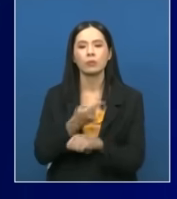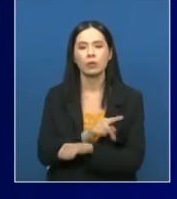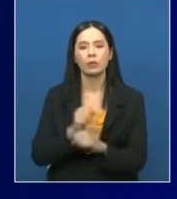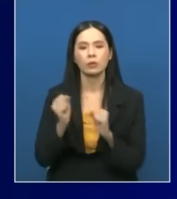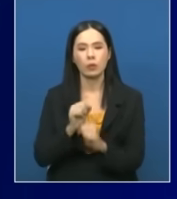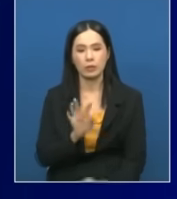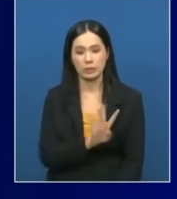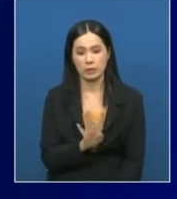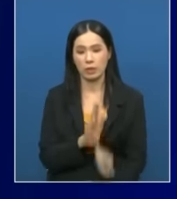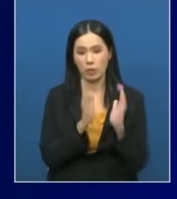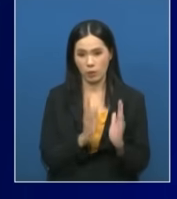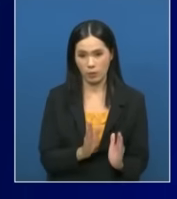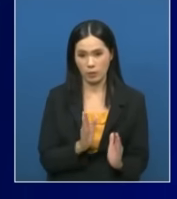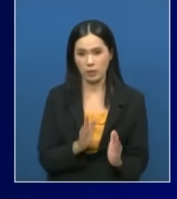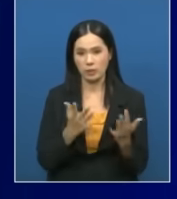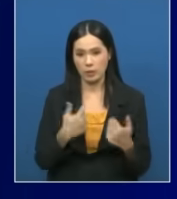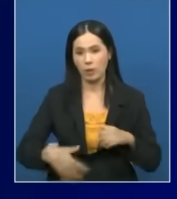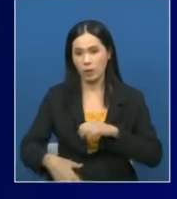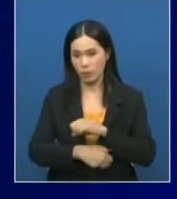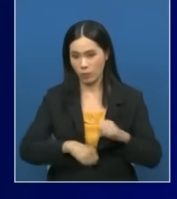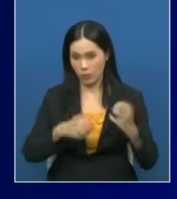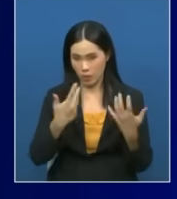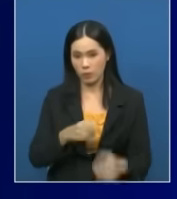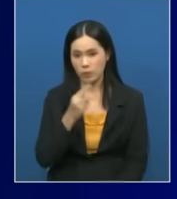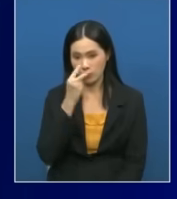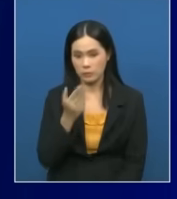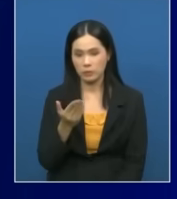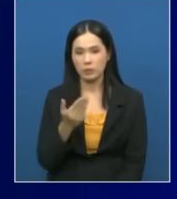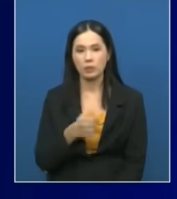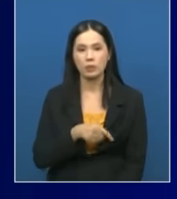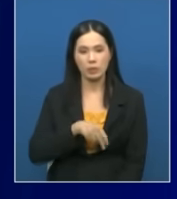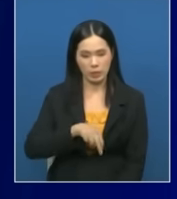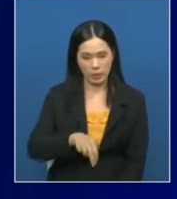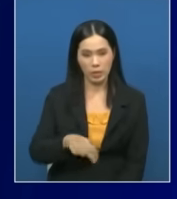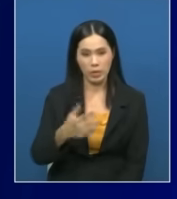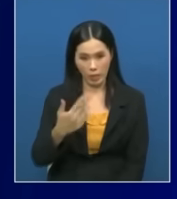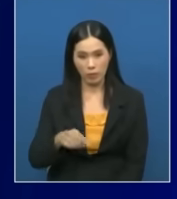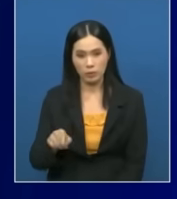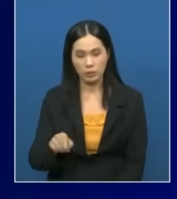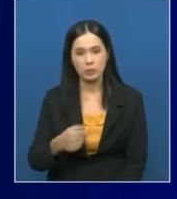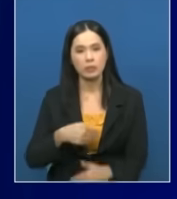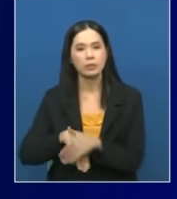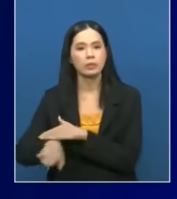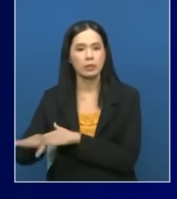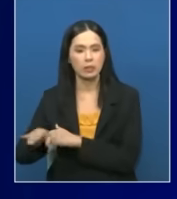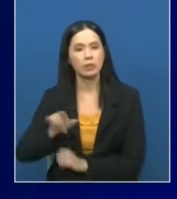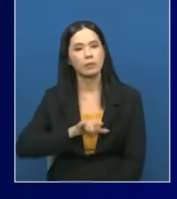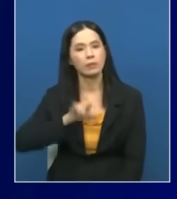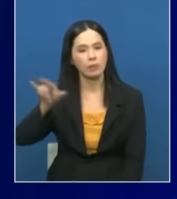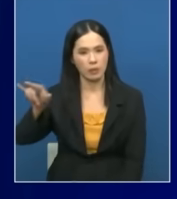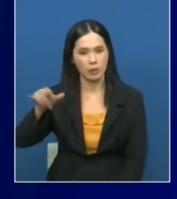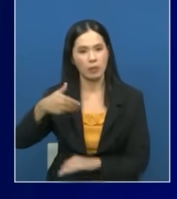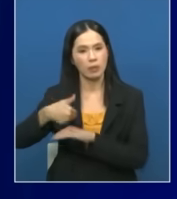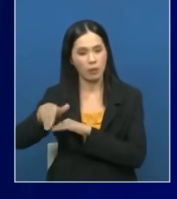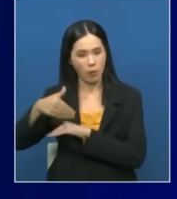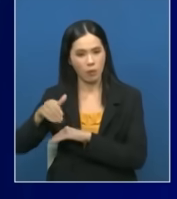4คนที่ก่อเหตุหลังจากที่มันก่อเหตุเสร็จปั๊บนี่เห็นไหมฮะมันเดินออกมาจากโรงแรมน่าจะหลบหนีขึ้นเครื่องบินออกนอ